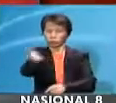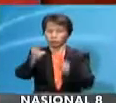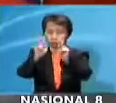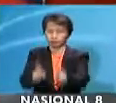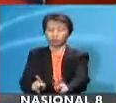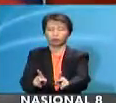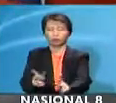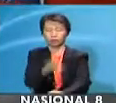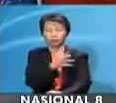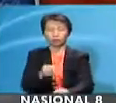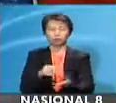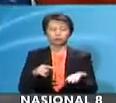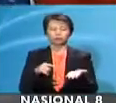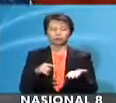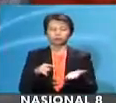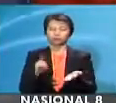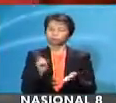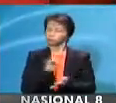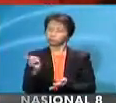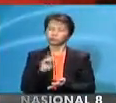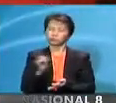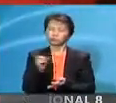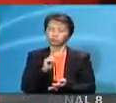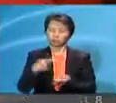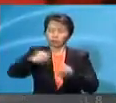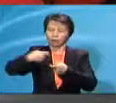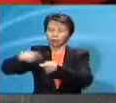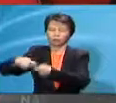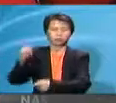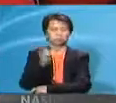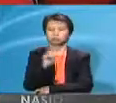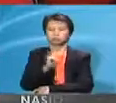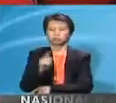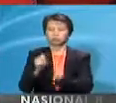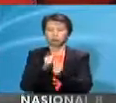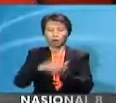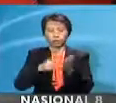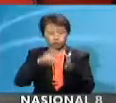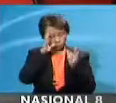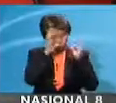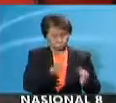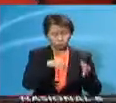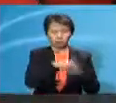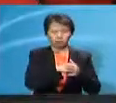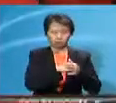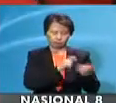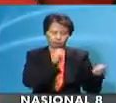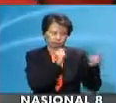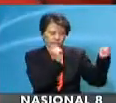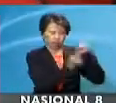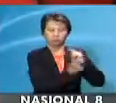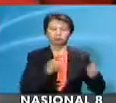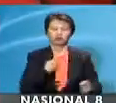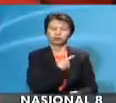Dan ianya tidak harus terkait dengan sebarang keputusan di dalam rombakan kabinet yang